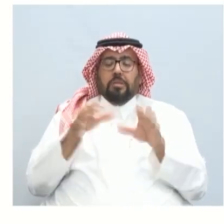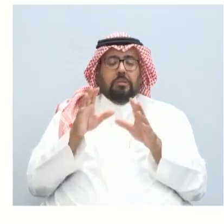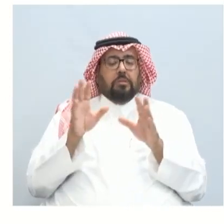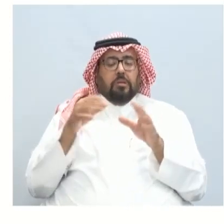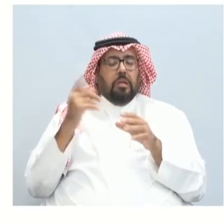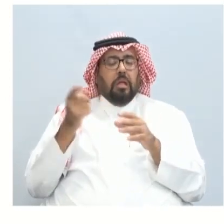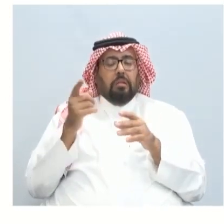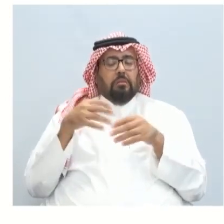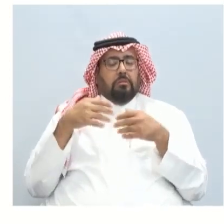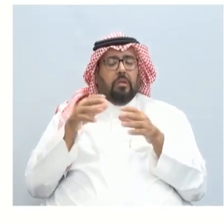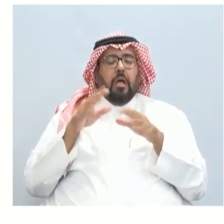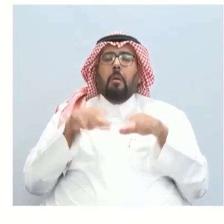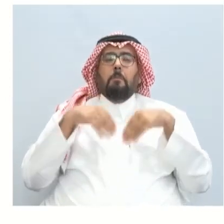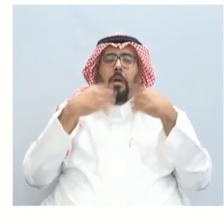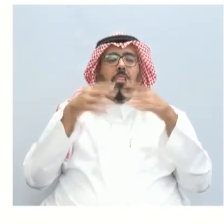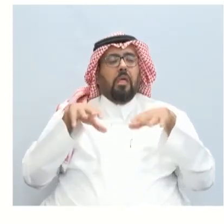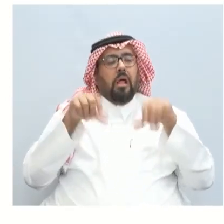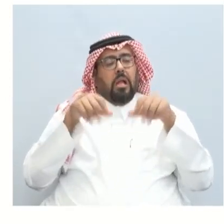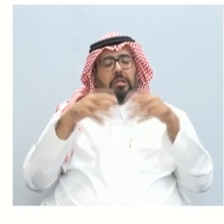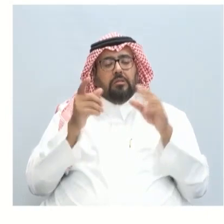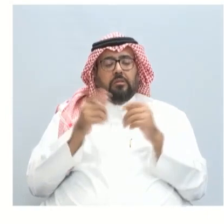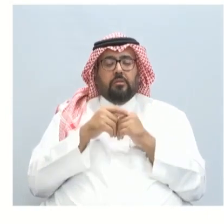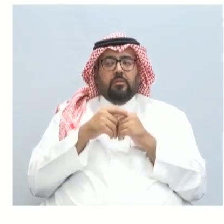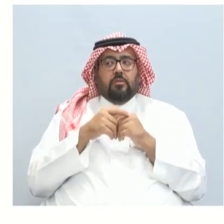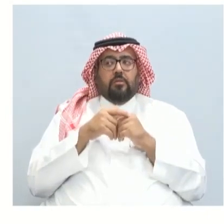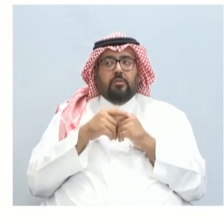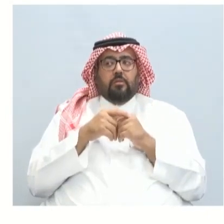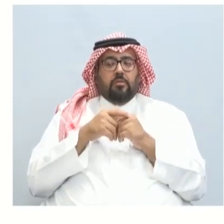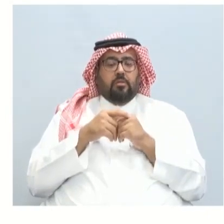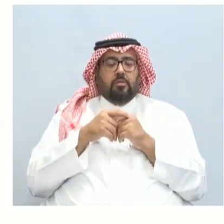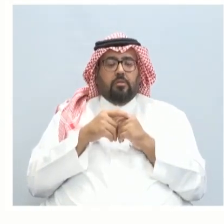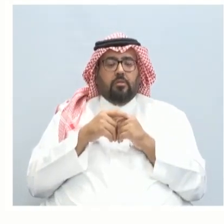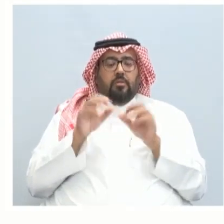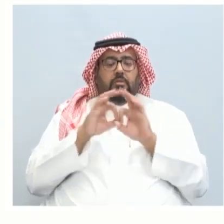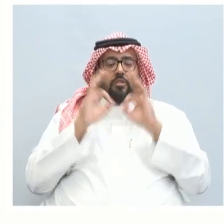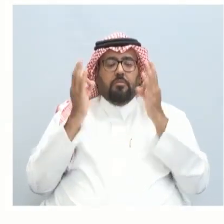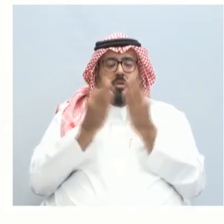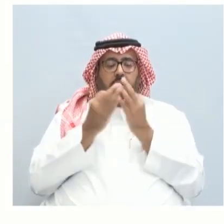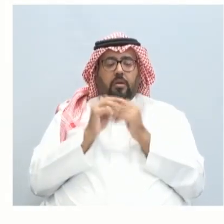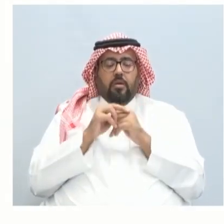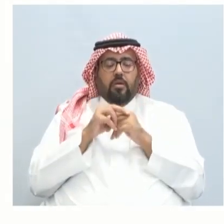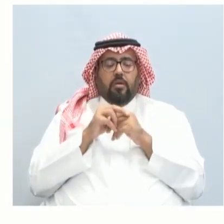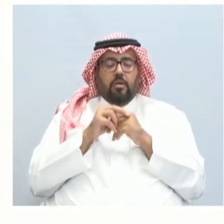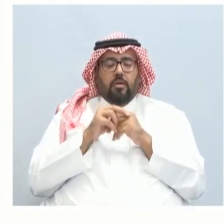ويعمل بعد ان ننتهي ابنائي وبناته الطلاب من جميع